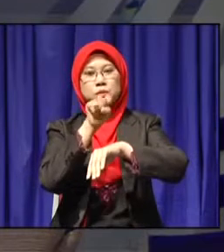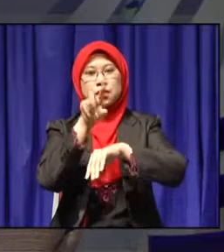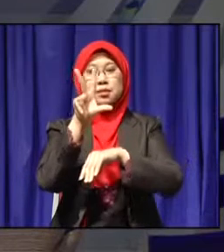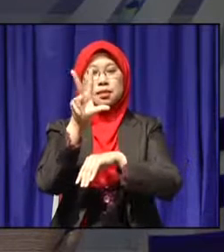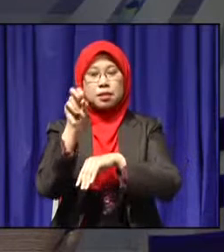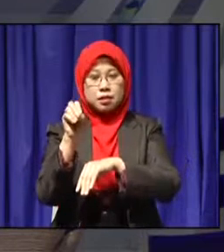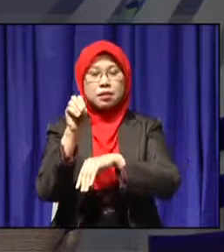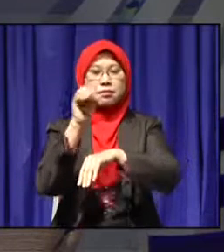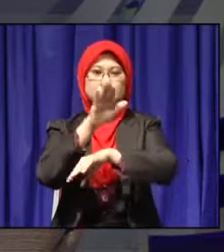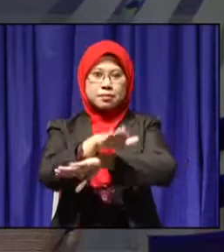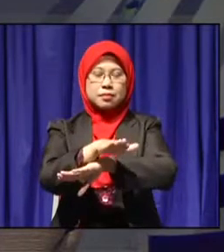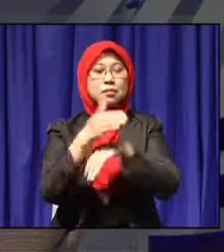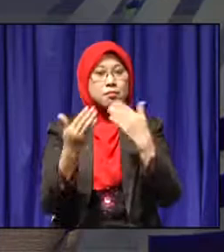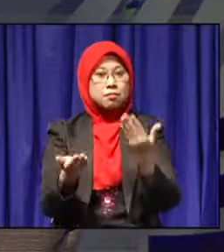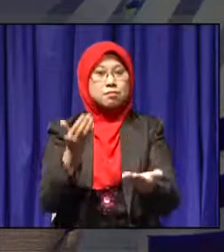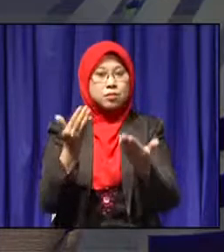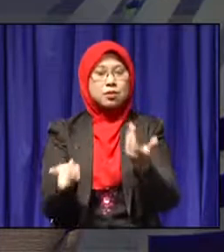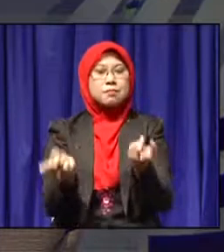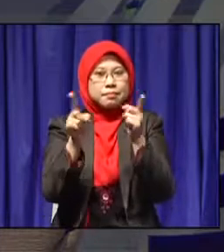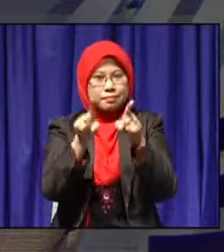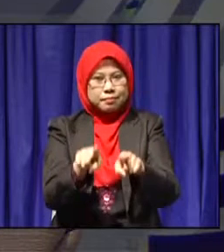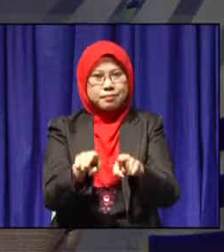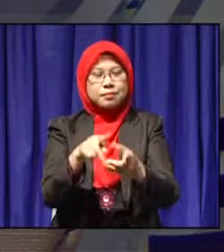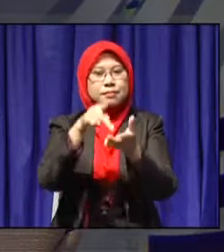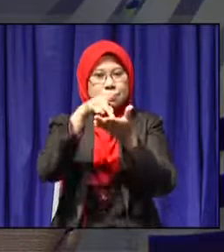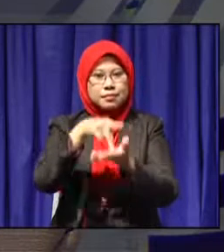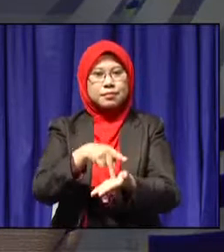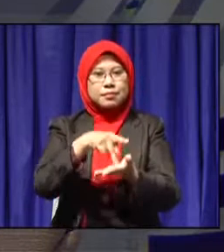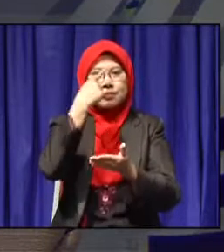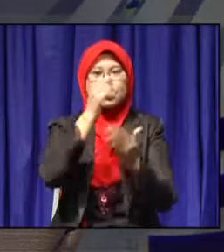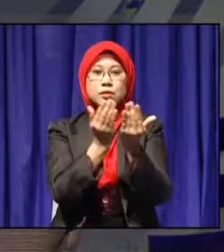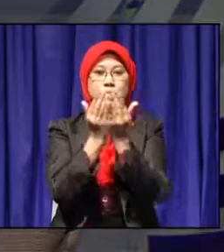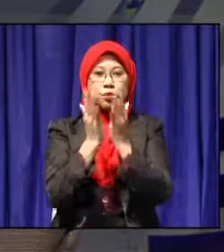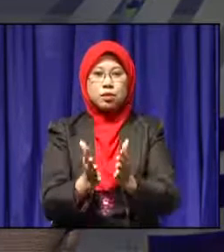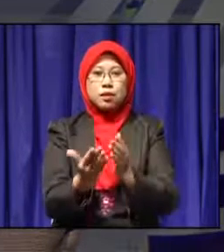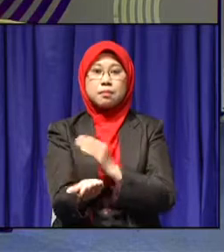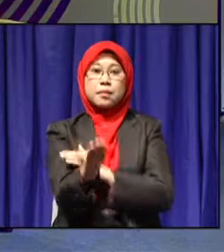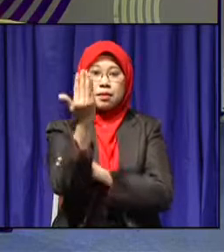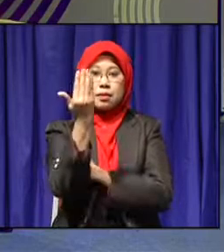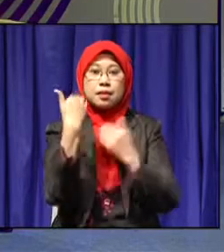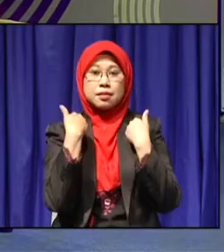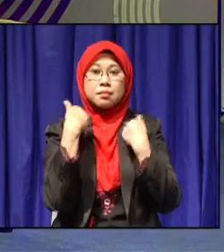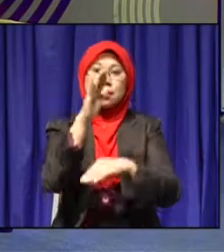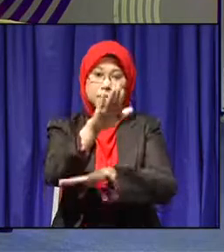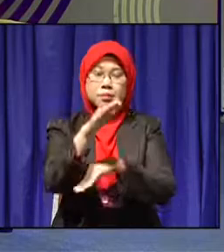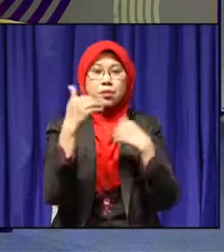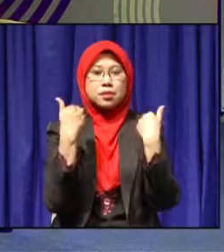Disamping itu mungkin juga akan berlaku implikasi bagi sekolah dua sisi dimana